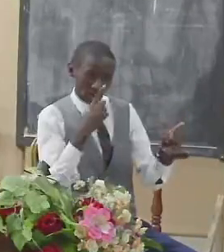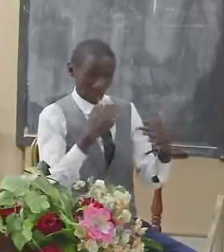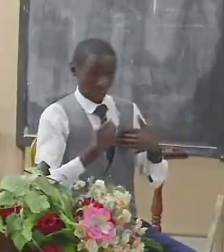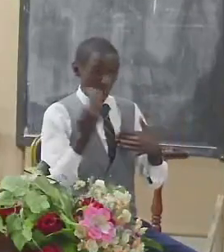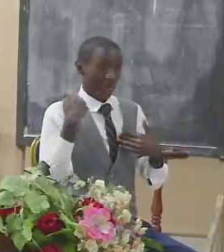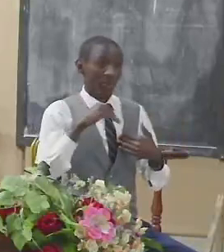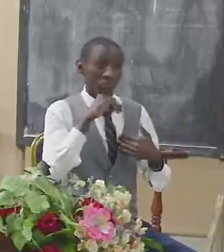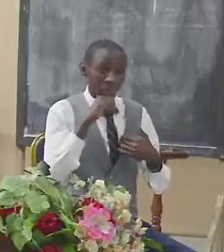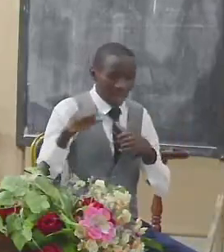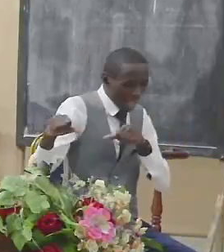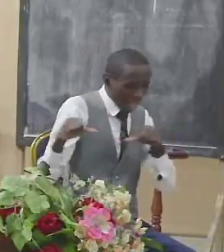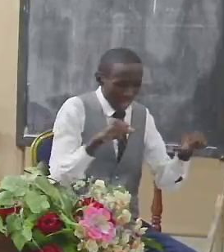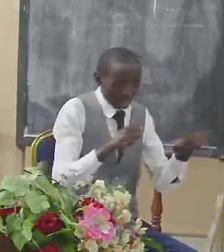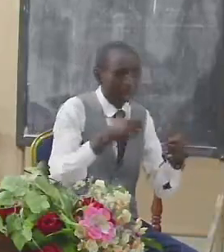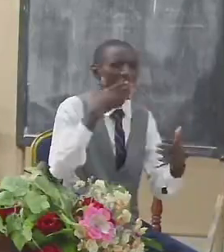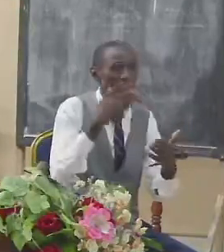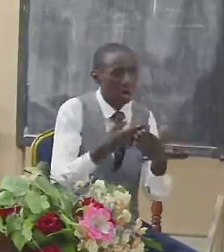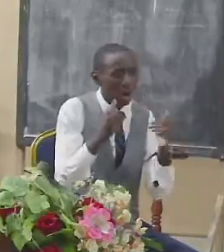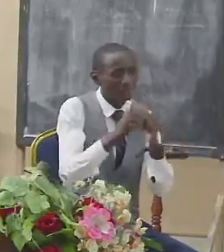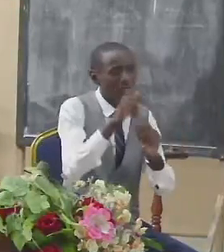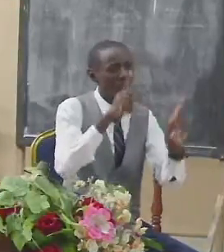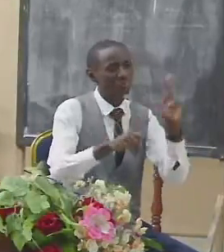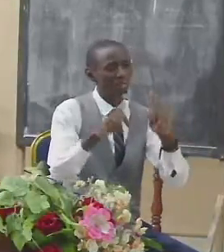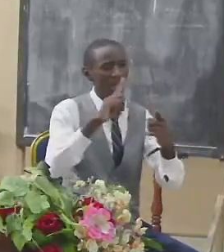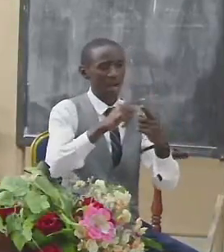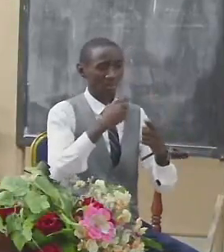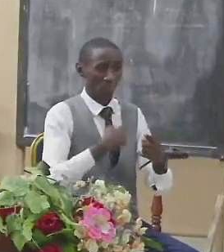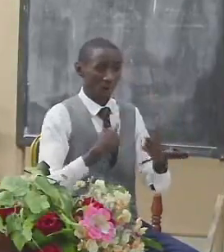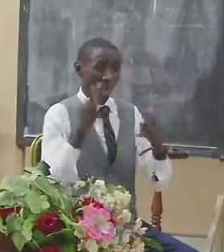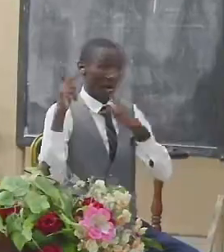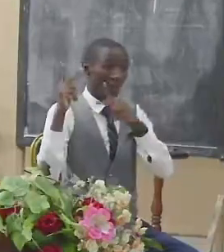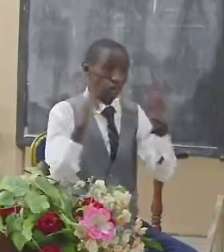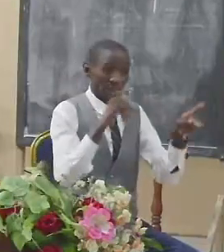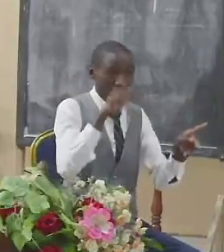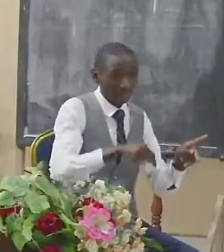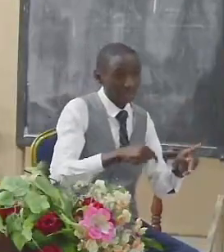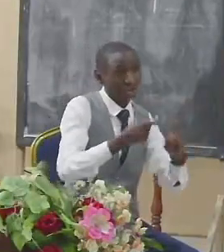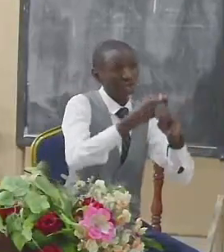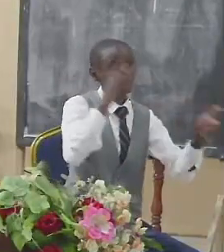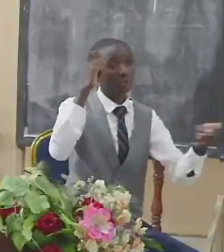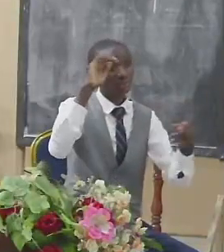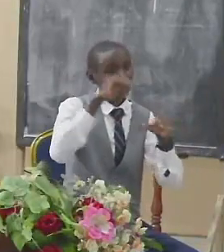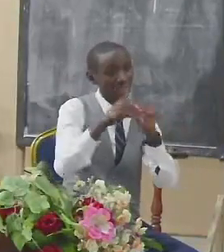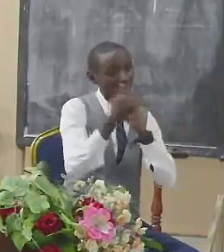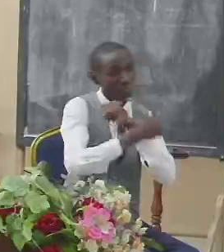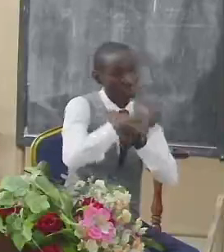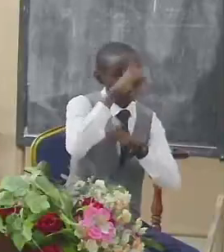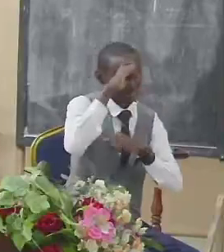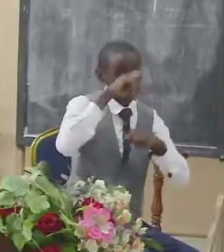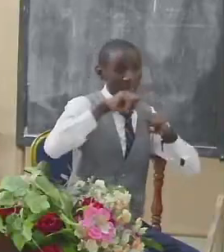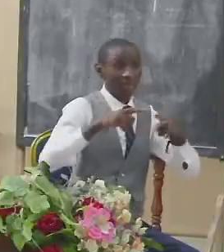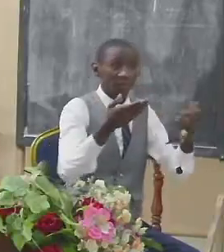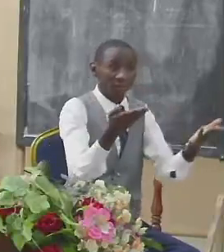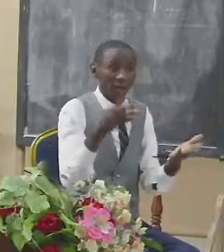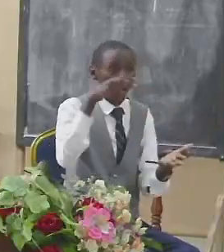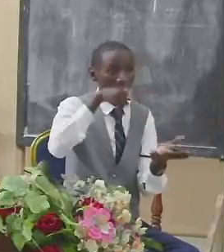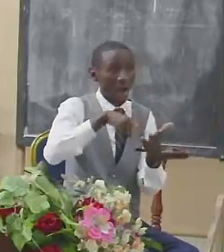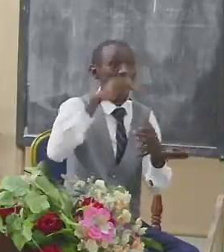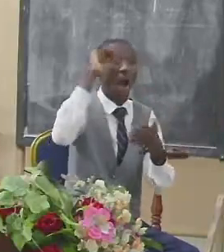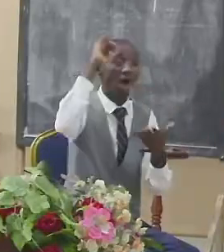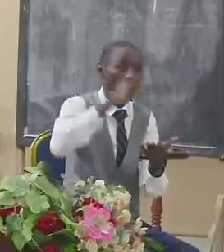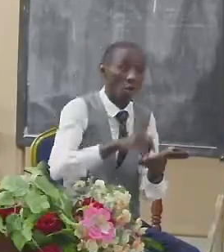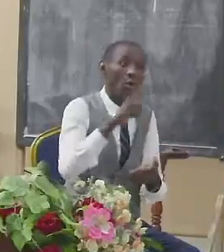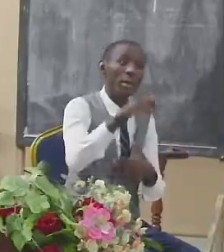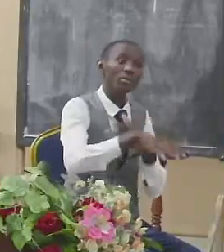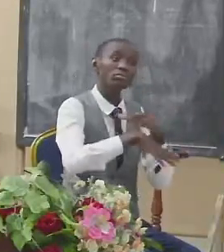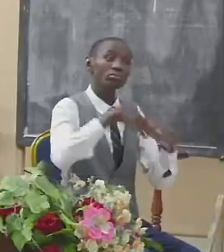correctement. Mwenye hakutendaka vizuri mbele ya watu wangu. Wakati walikuwa natoka Misri. Tu vas te lever. Utasimama. Tu vas partir.